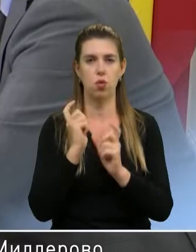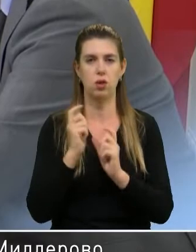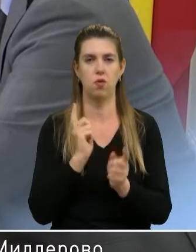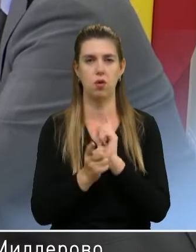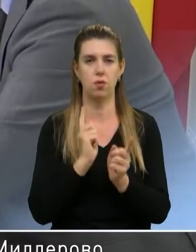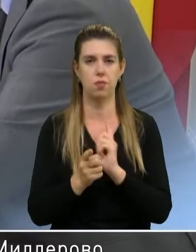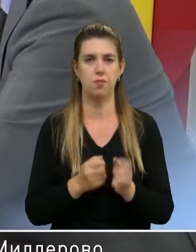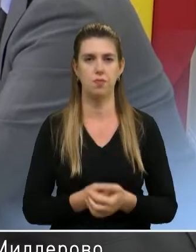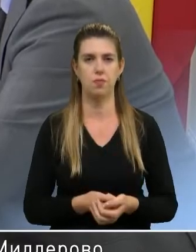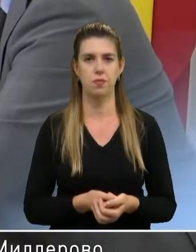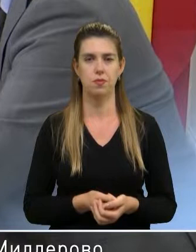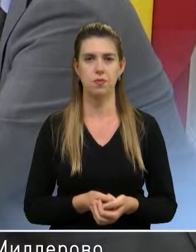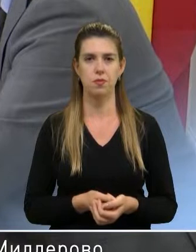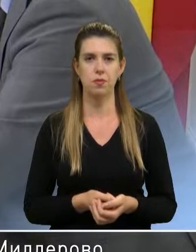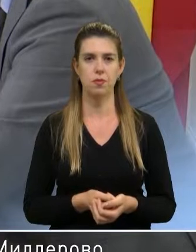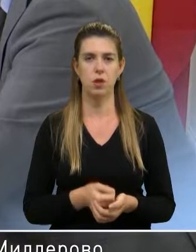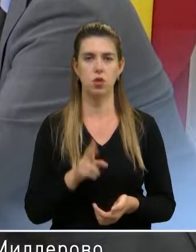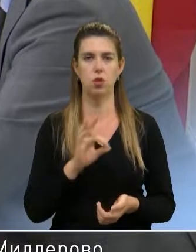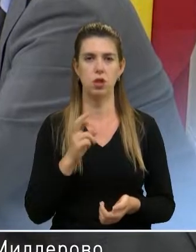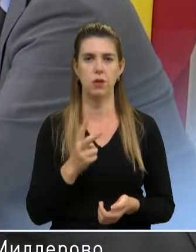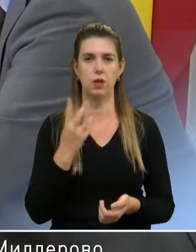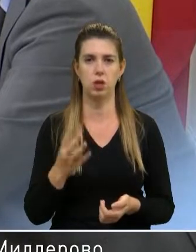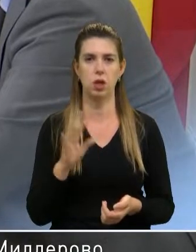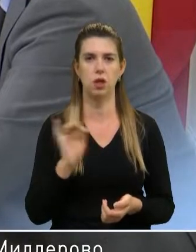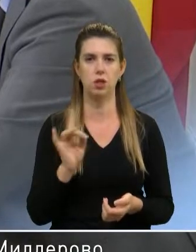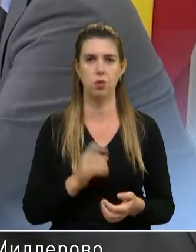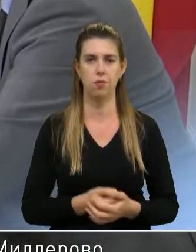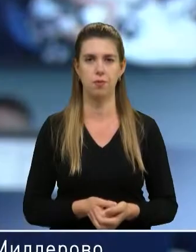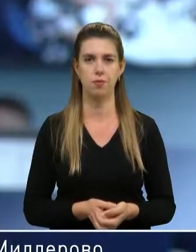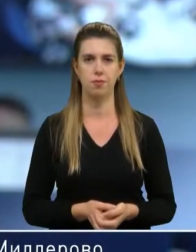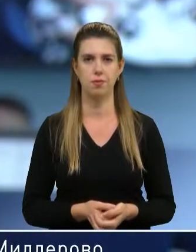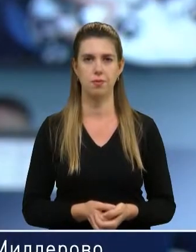транспорта. Анна Туполева, Виталий Ступаков, Дон-24, Ростов-на-Дону.